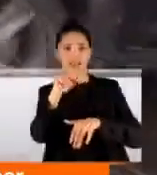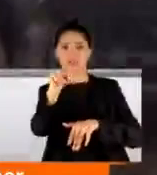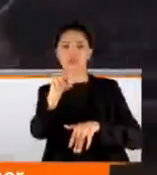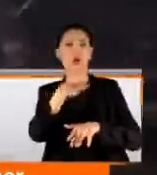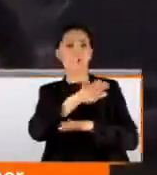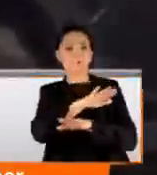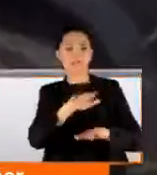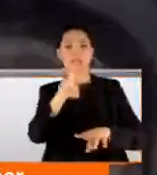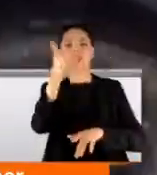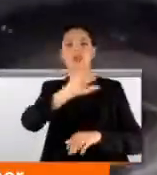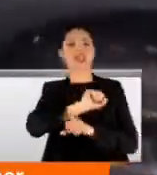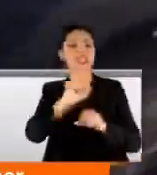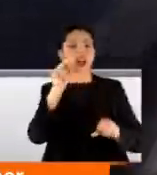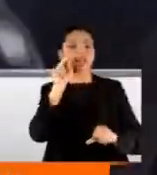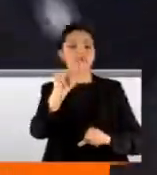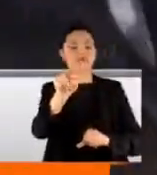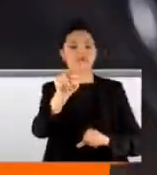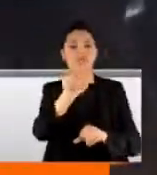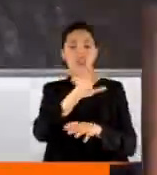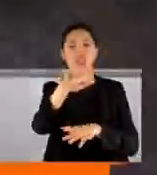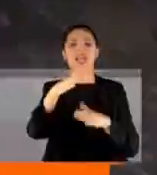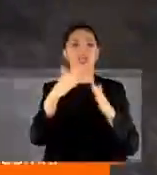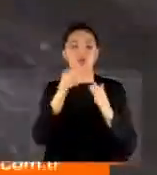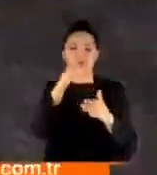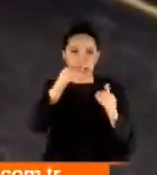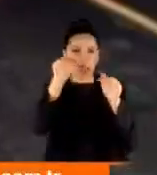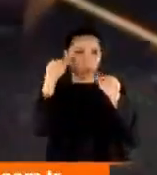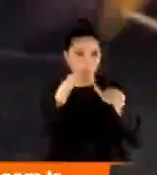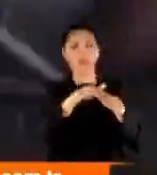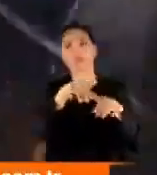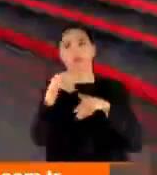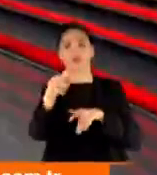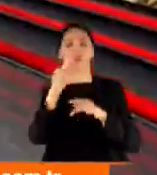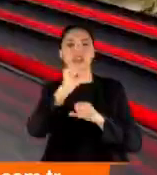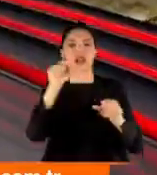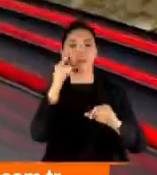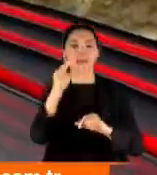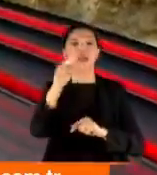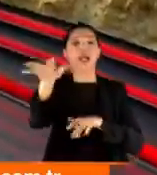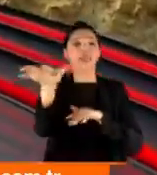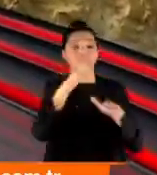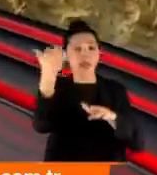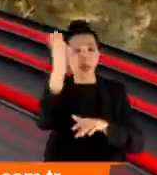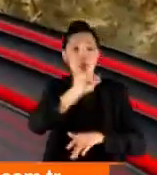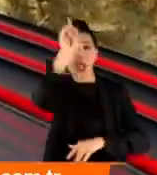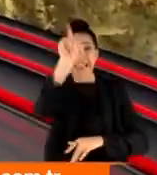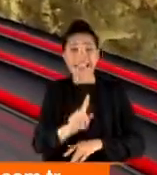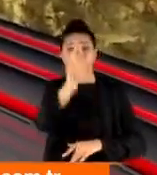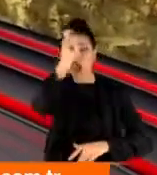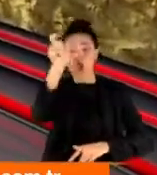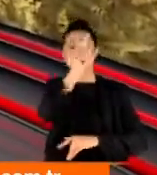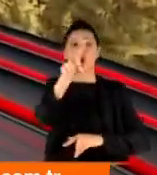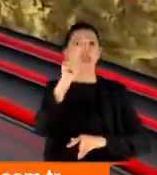hasarı kaldı. Evet, bir deprem sonrası ilk kez Türkiye'de